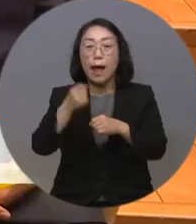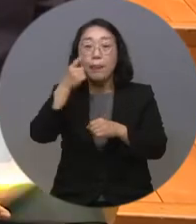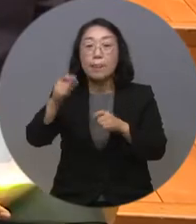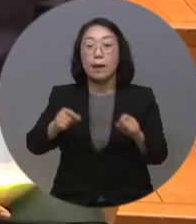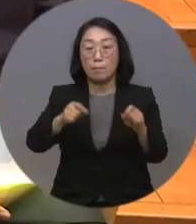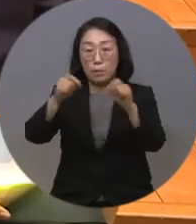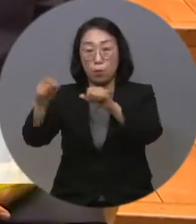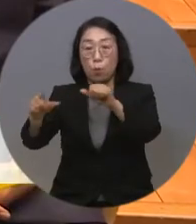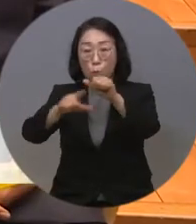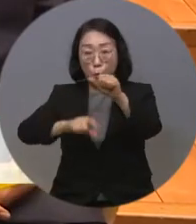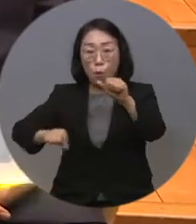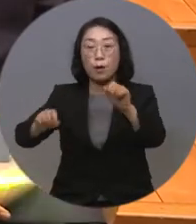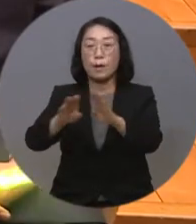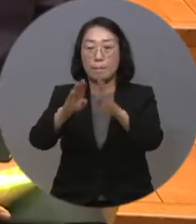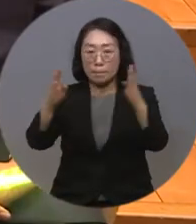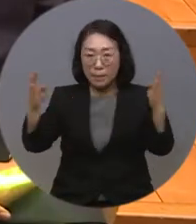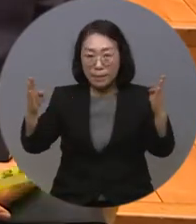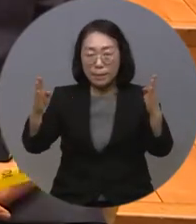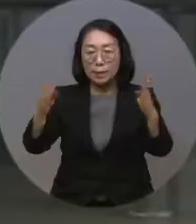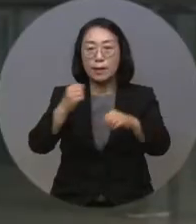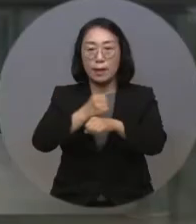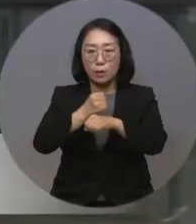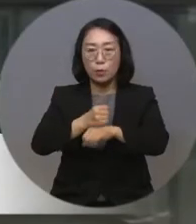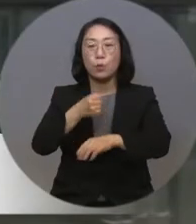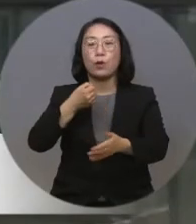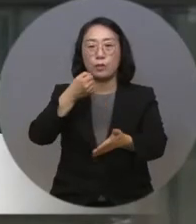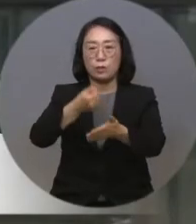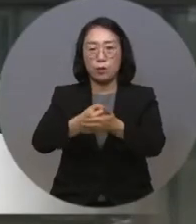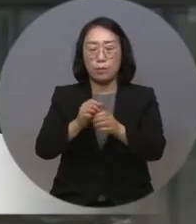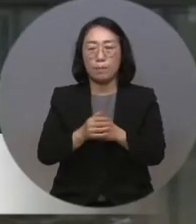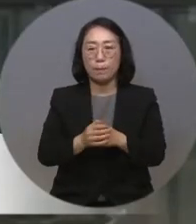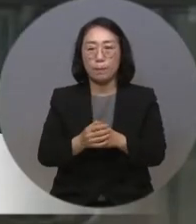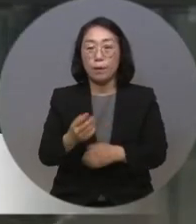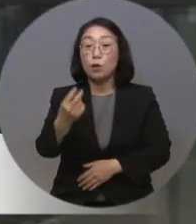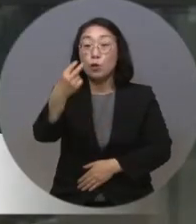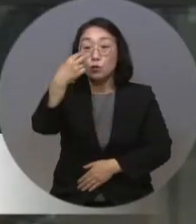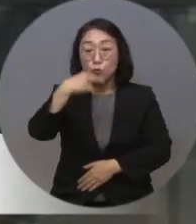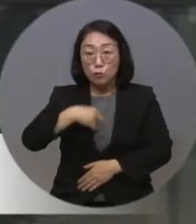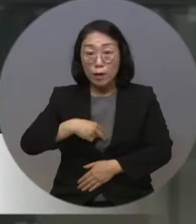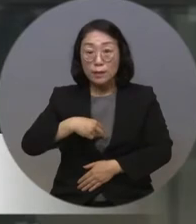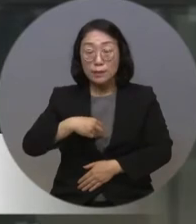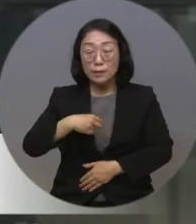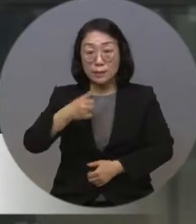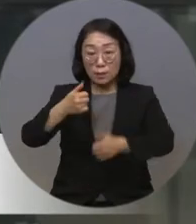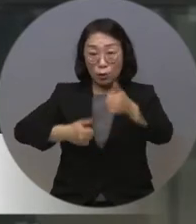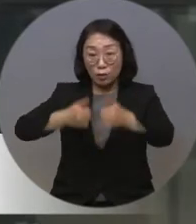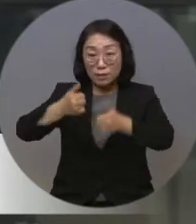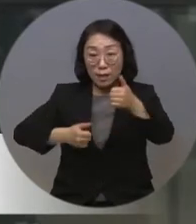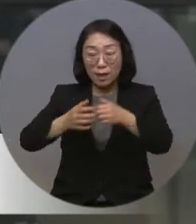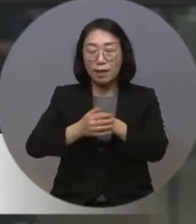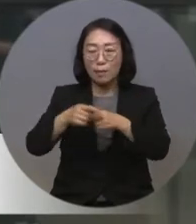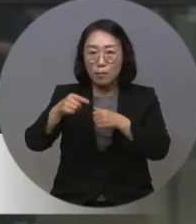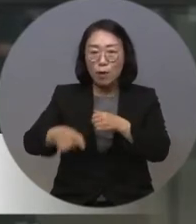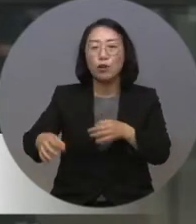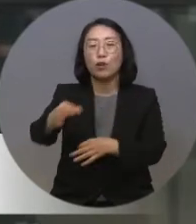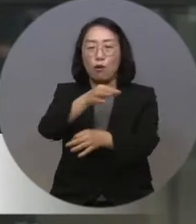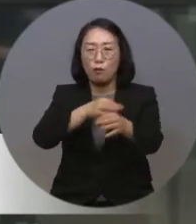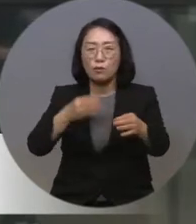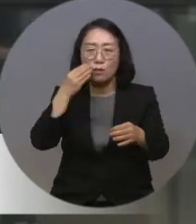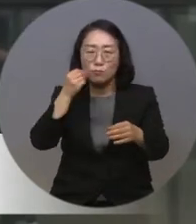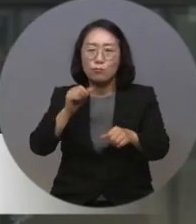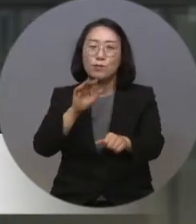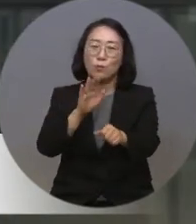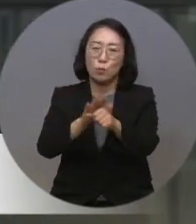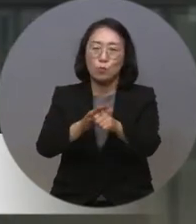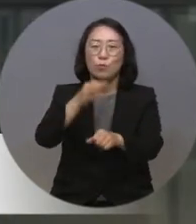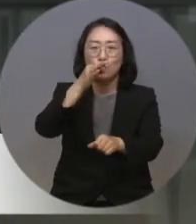미뤄 5월에 개최하기로 결정했습니다. 이번 양대 체전으로 인해서 순천의 지역경제 활성화의 기폭제가 될 것으로